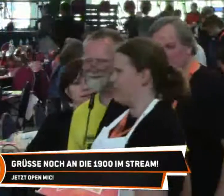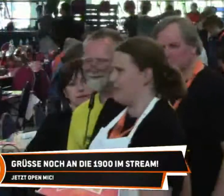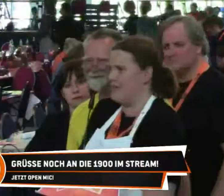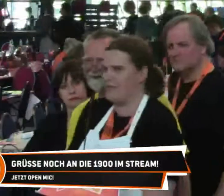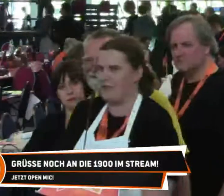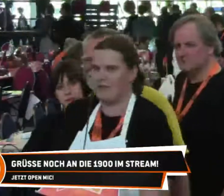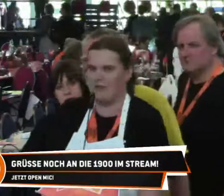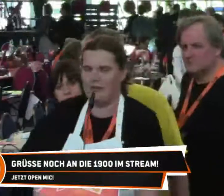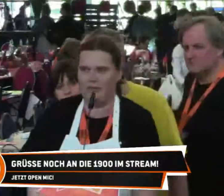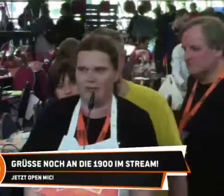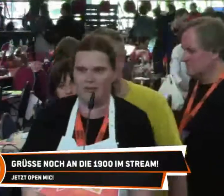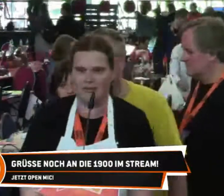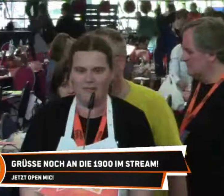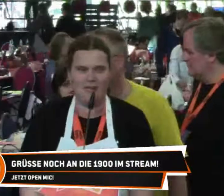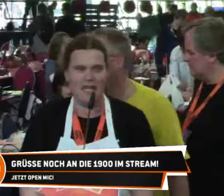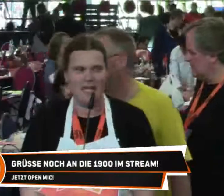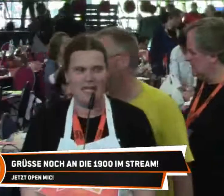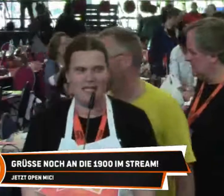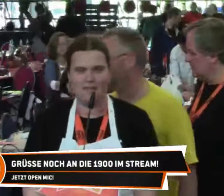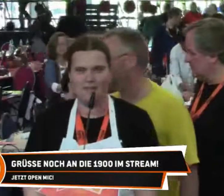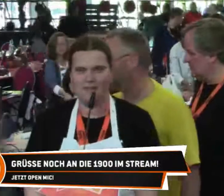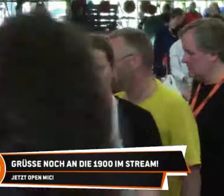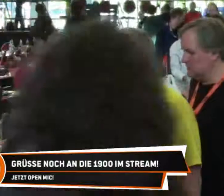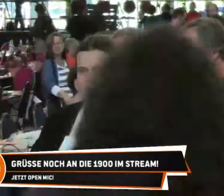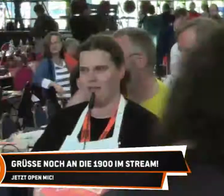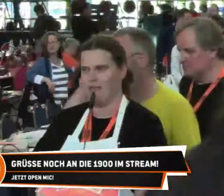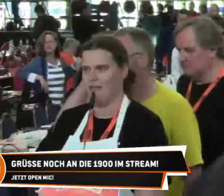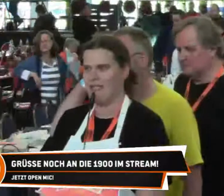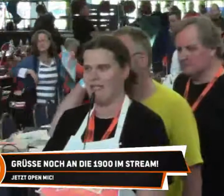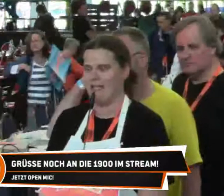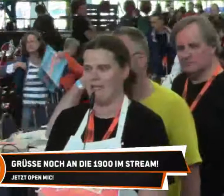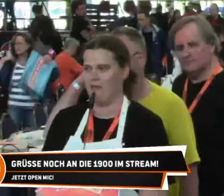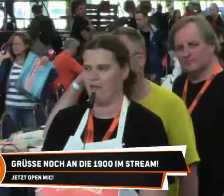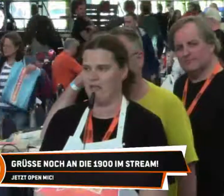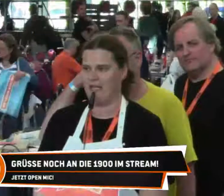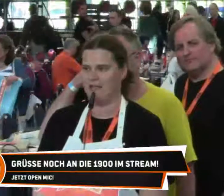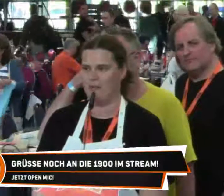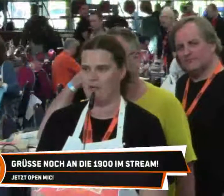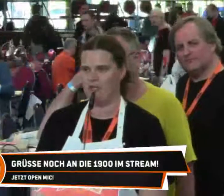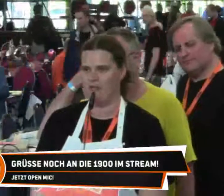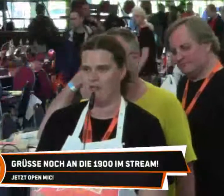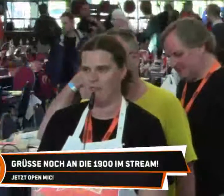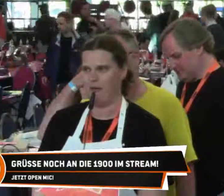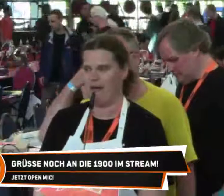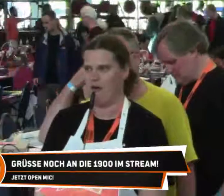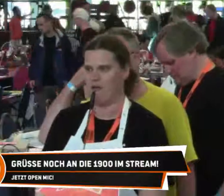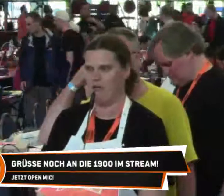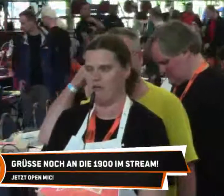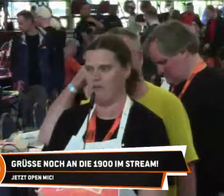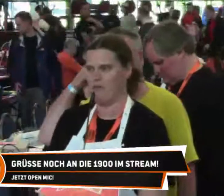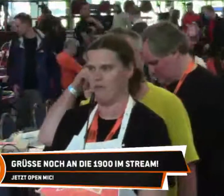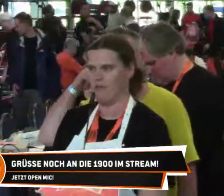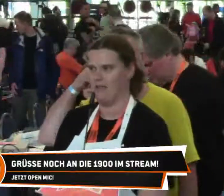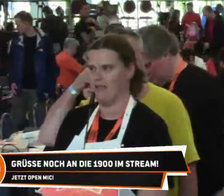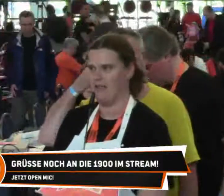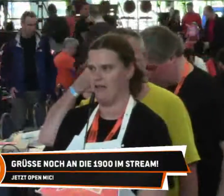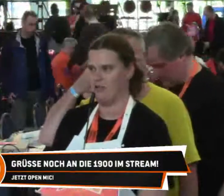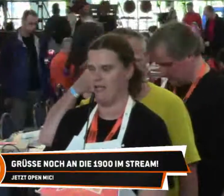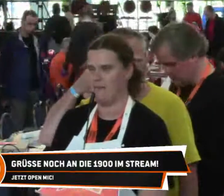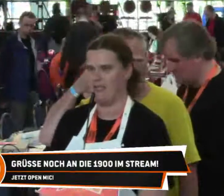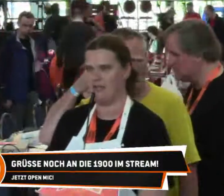wollt doch nicht so liebe Leute vielen Dank erstmal für das ganze positive Feedback auch die Jungs von